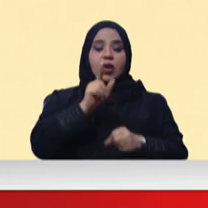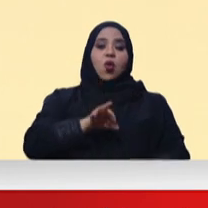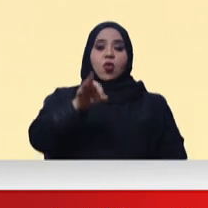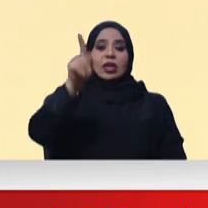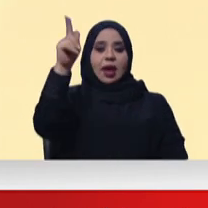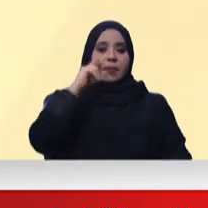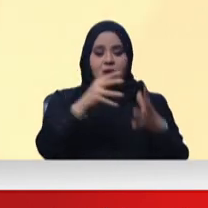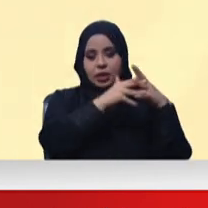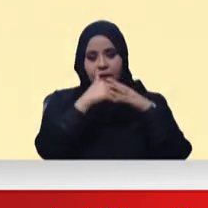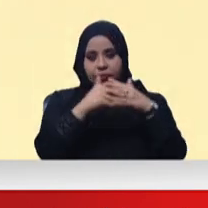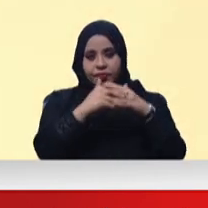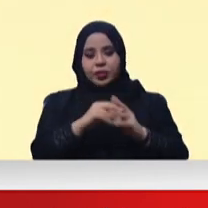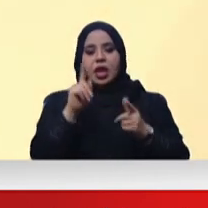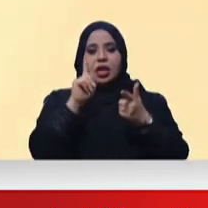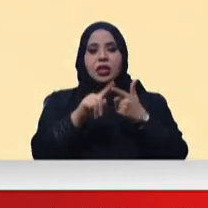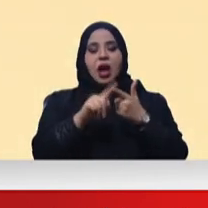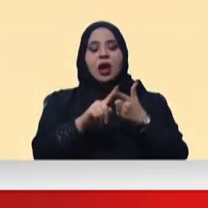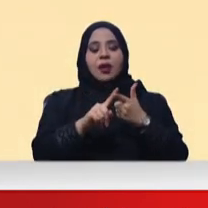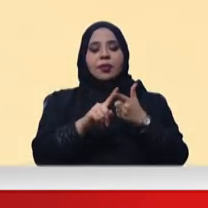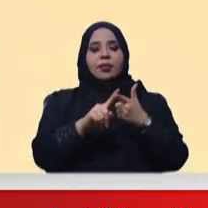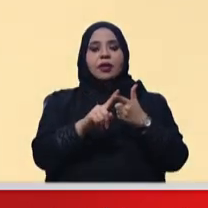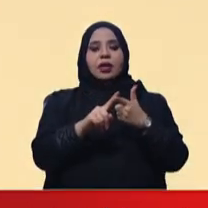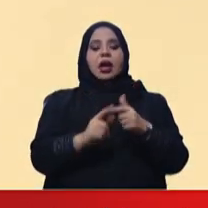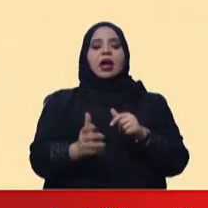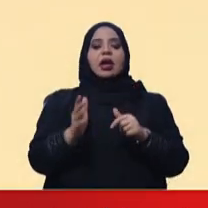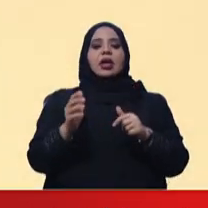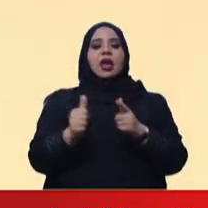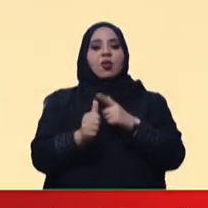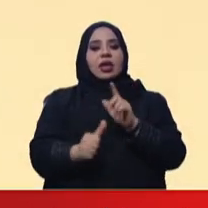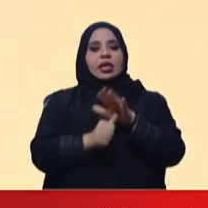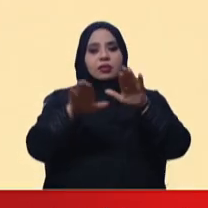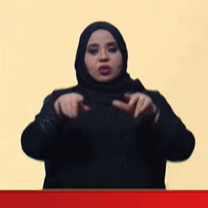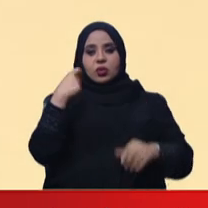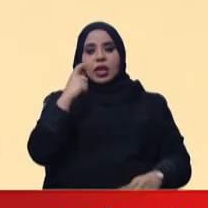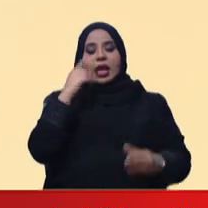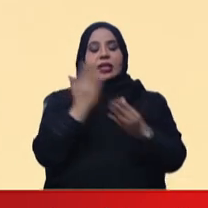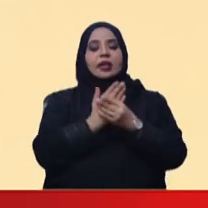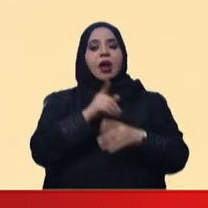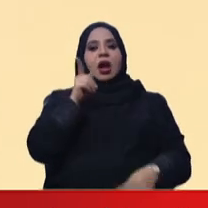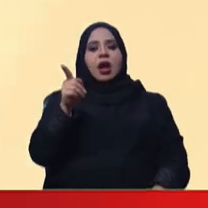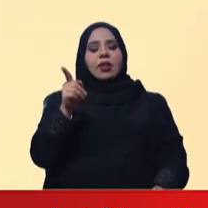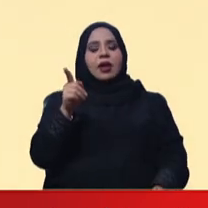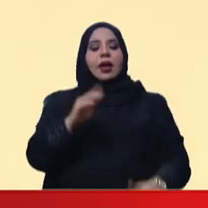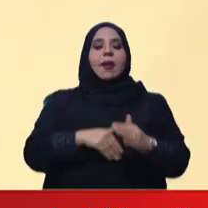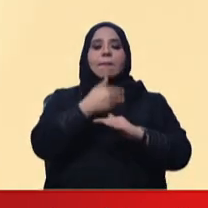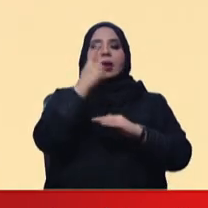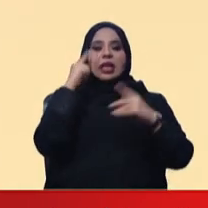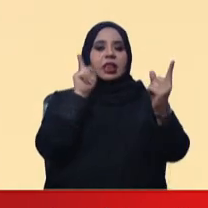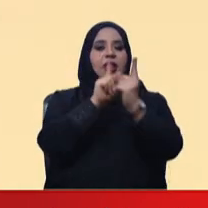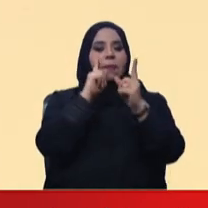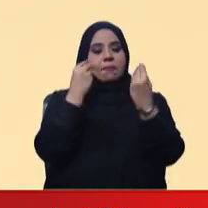الأعلى النائب الأول لرئيس مجلس الوزراء، ولقاءاته في طبيعة الحال مع فخامة الرئيس الأمريكي دونالد